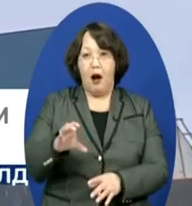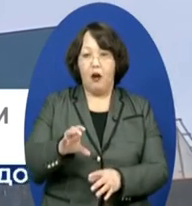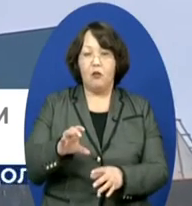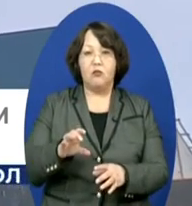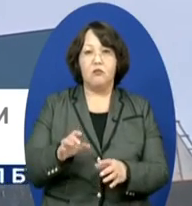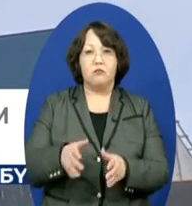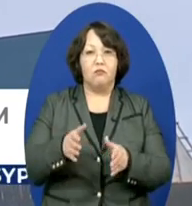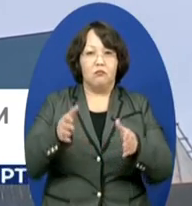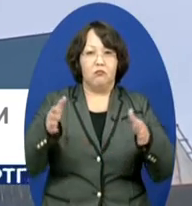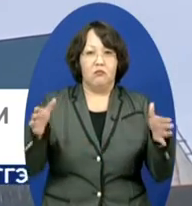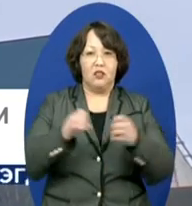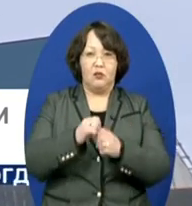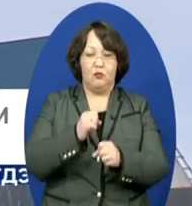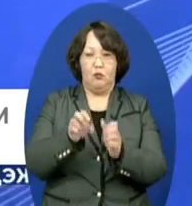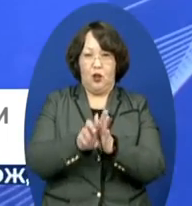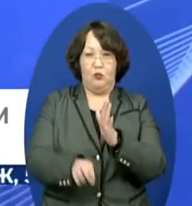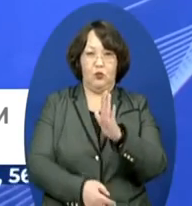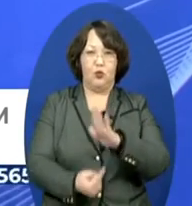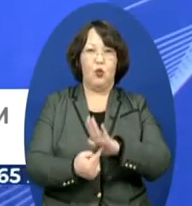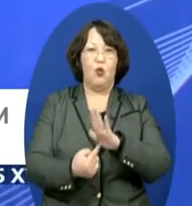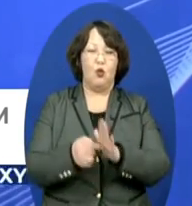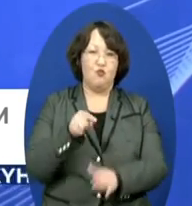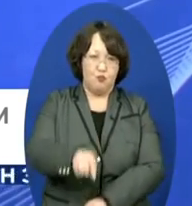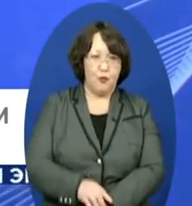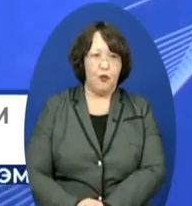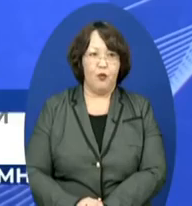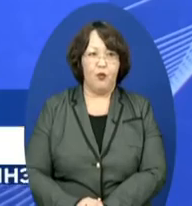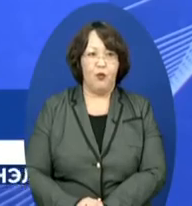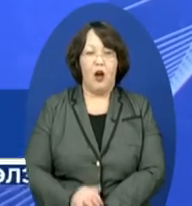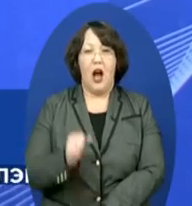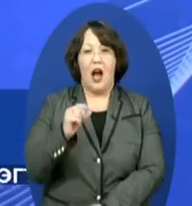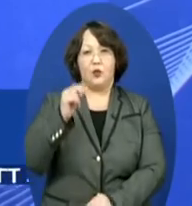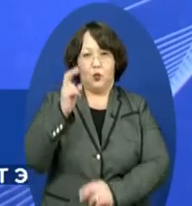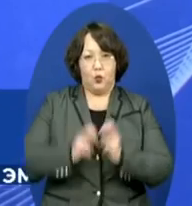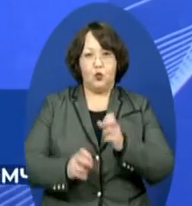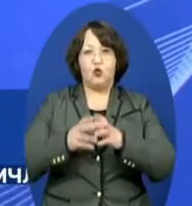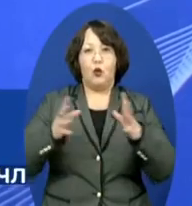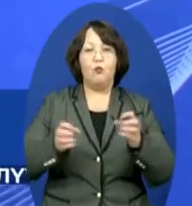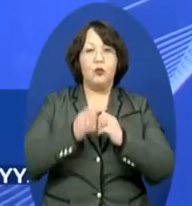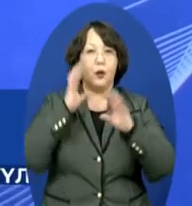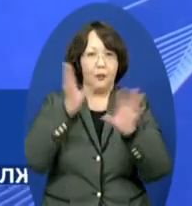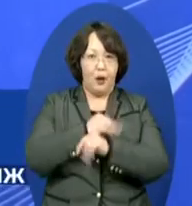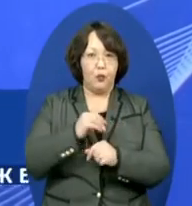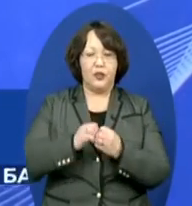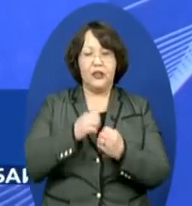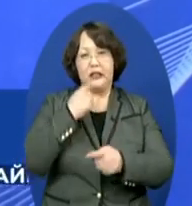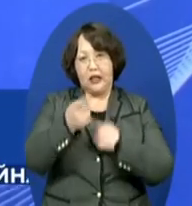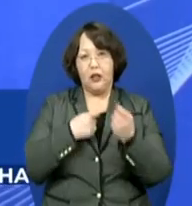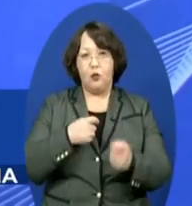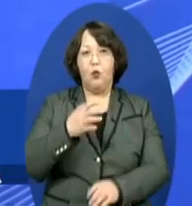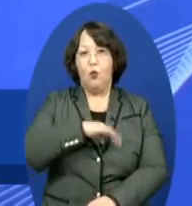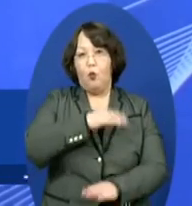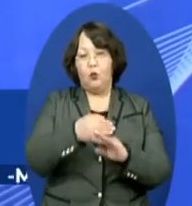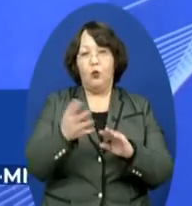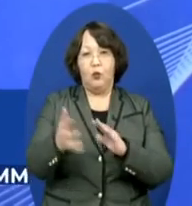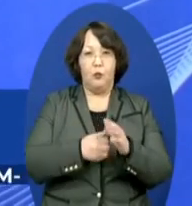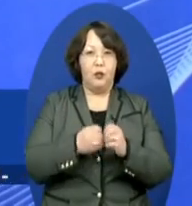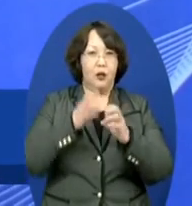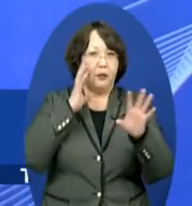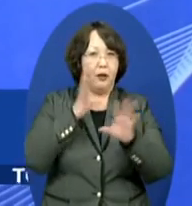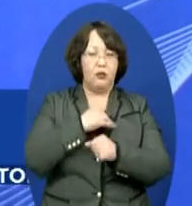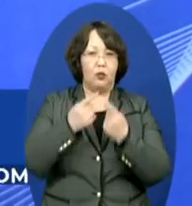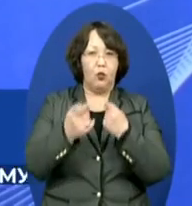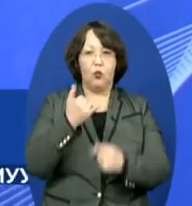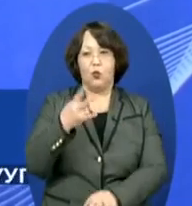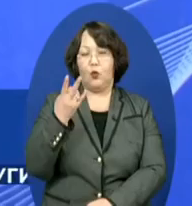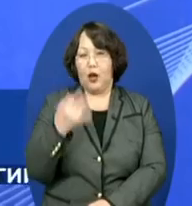тэлэхгүй байх үндсэн шалтгаан болж байна. Аж үйлдвэрчлэлтийг ярьж байна. Том бүтээн байгуулалт ярьж байна. Уулуурхаан бүтээн байгуулалтыг ярьж байна. За, дээр нь уулуурхаан бус